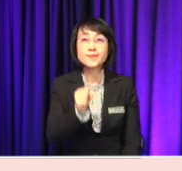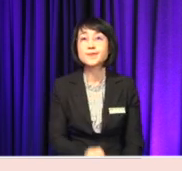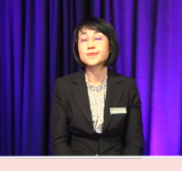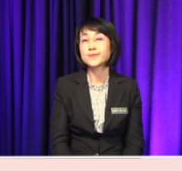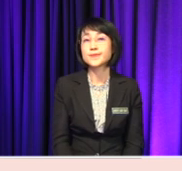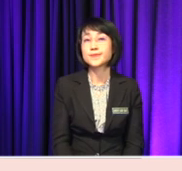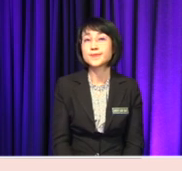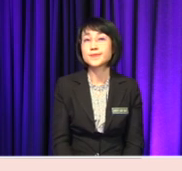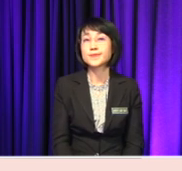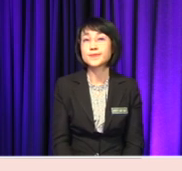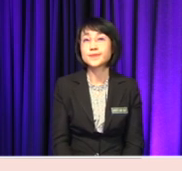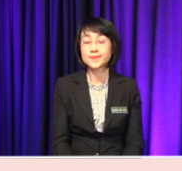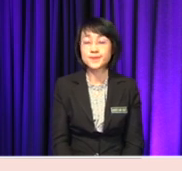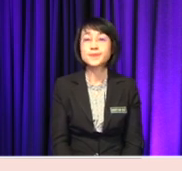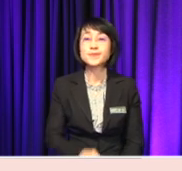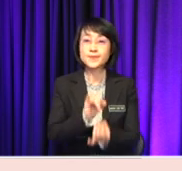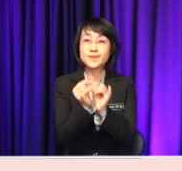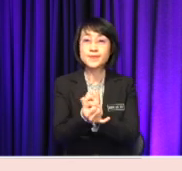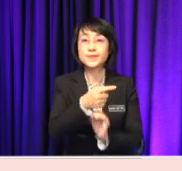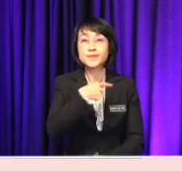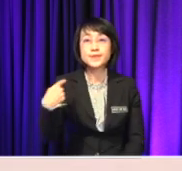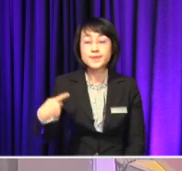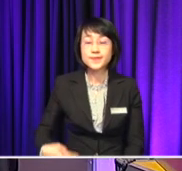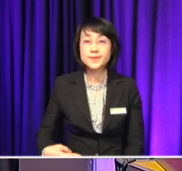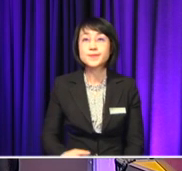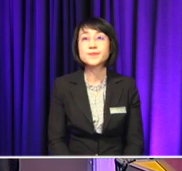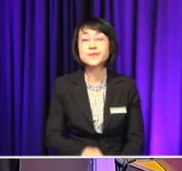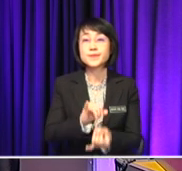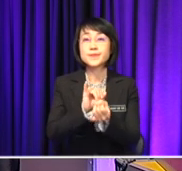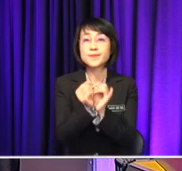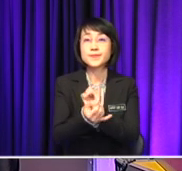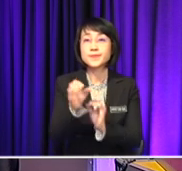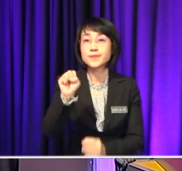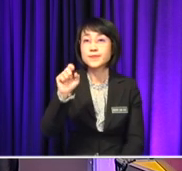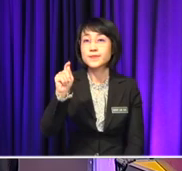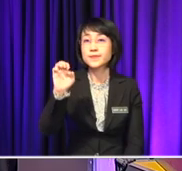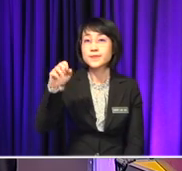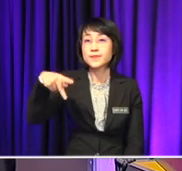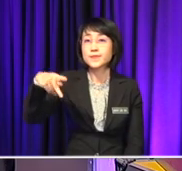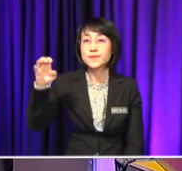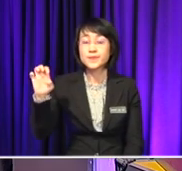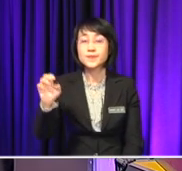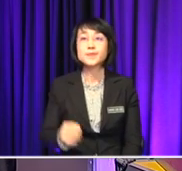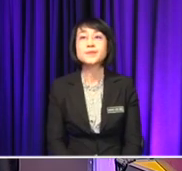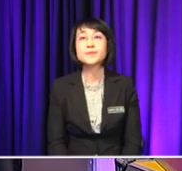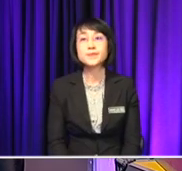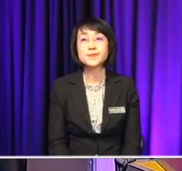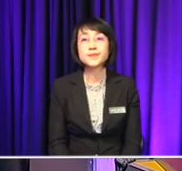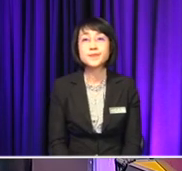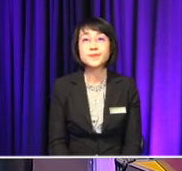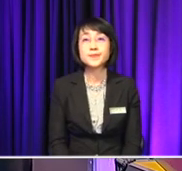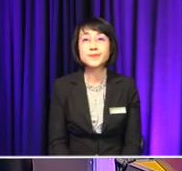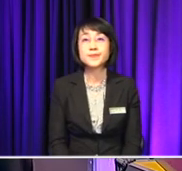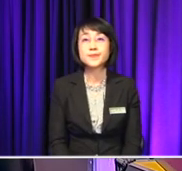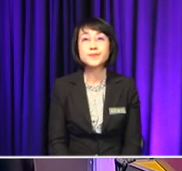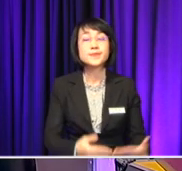dan iklim China iklim China di merangkum ini keluar Saya negara Cina dan kawasan-kawasan negara yang berhampiran oke